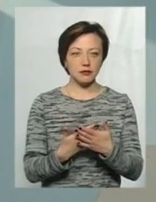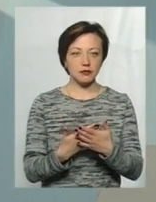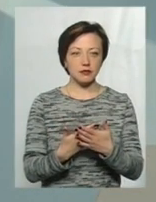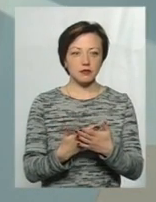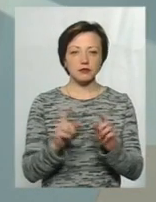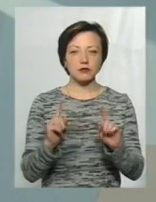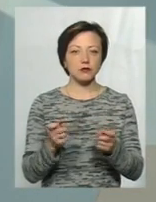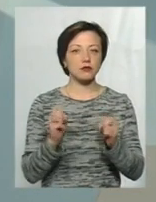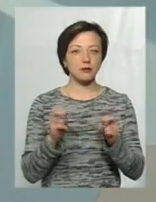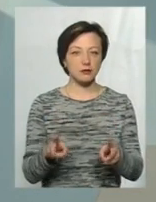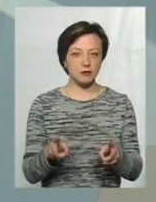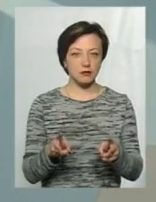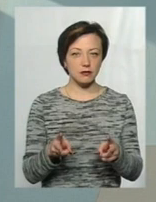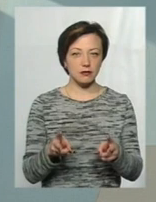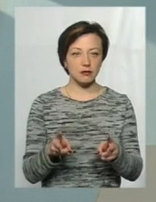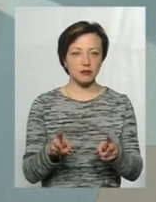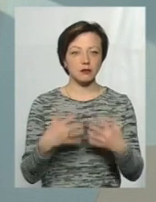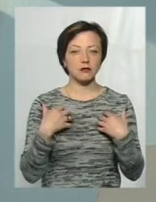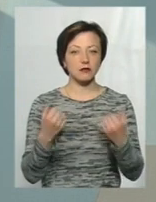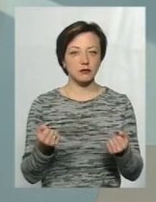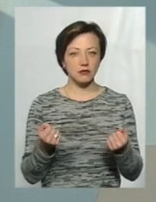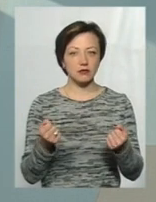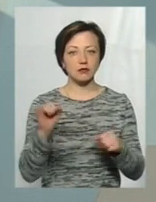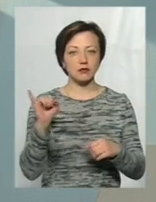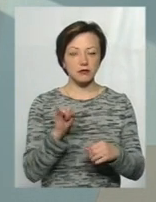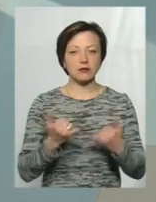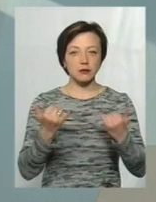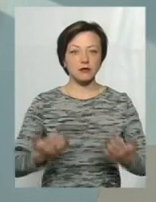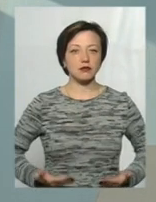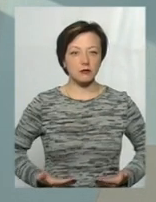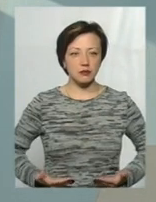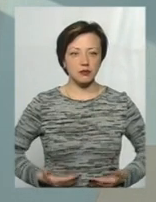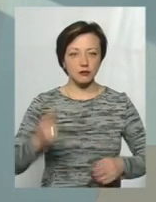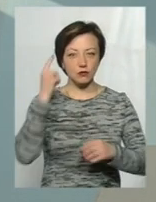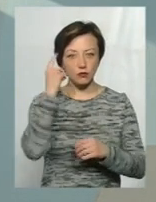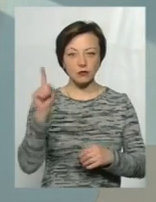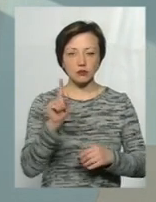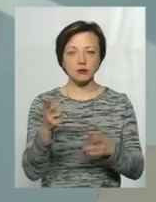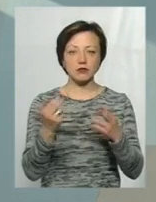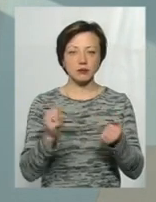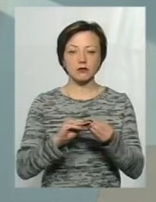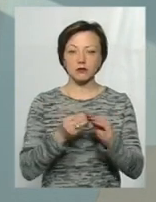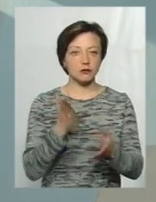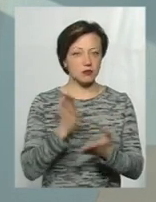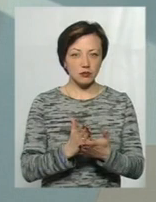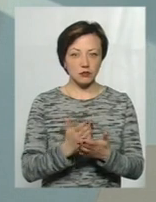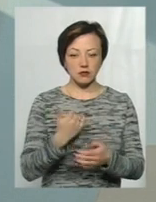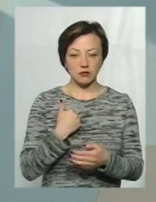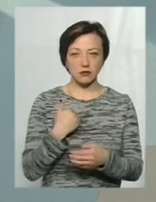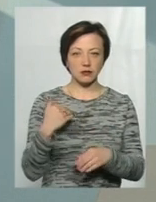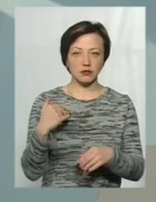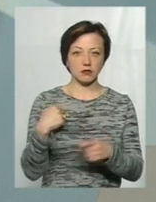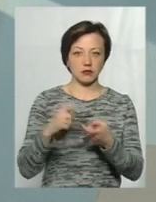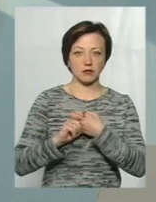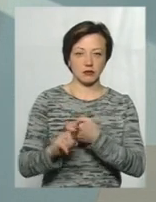дуже небезпечно і для здоров'я, і для життя думати, що да, проблема існує, але мене вона не